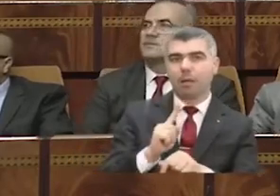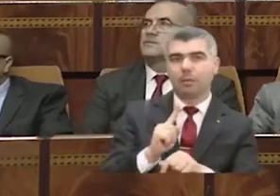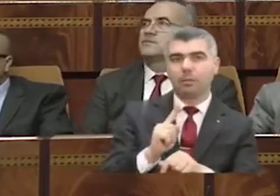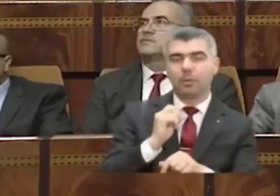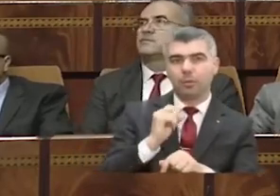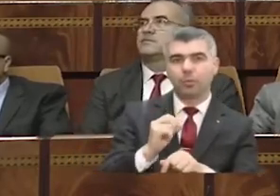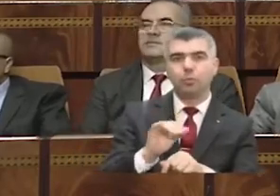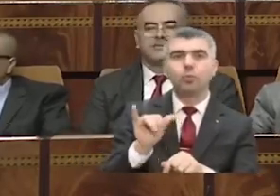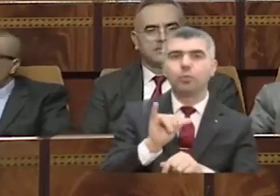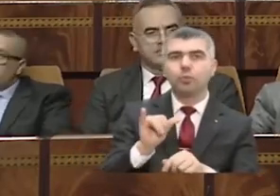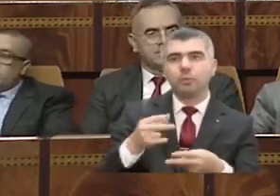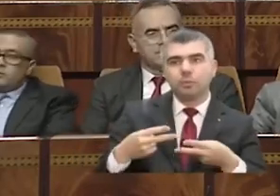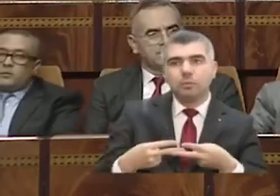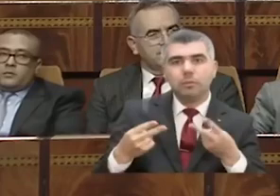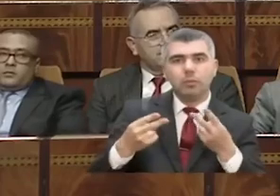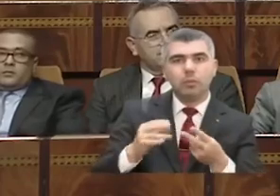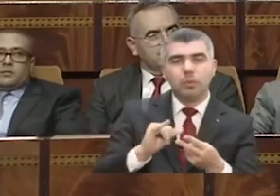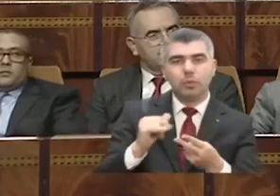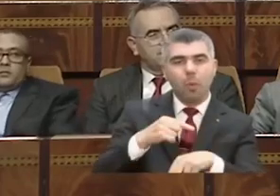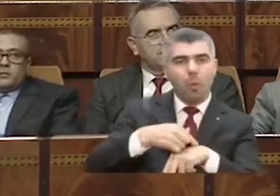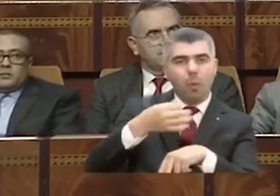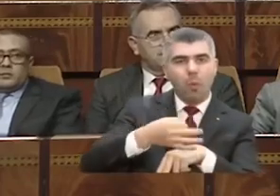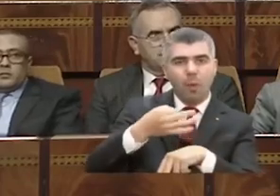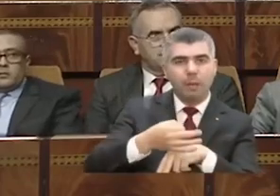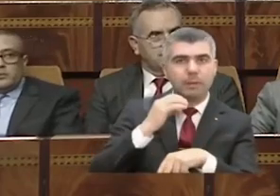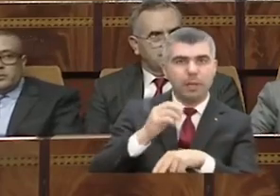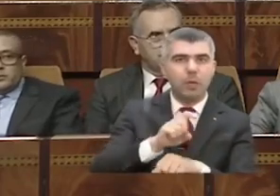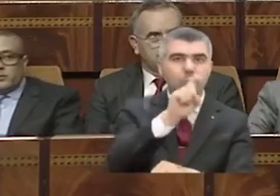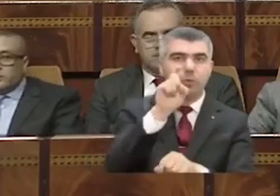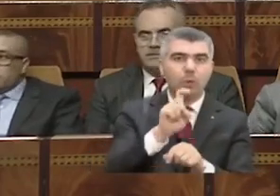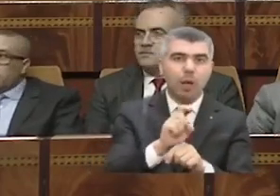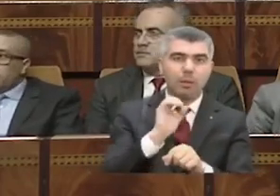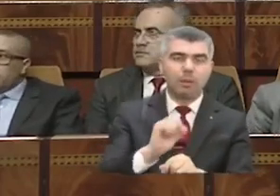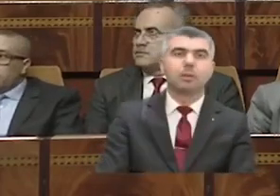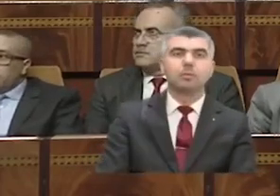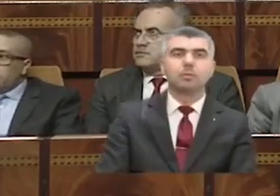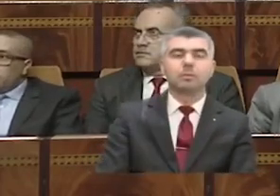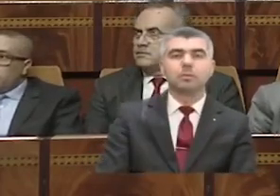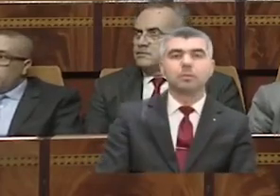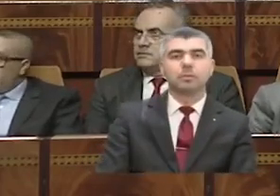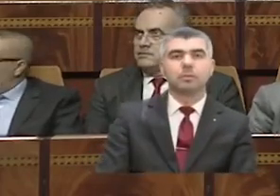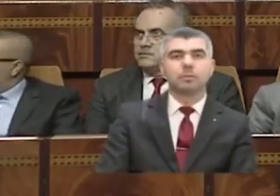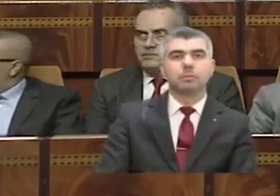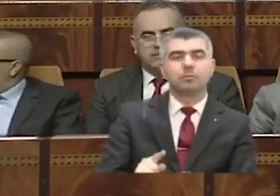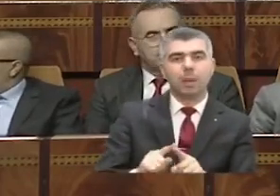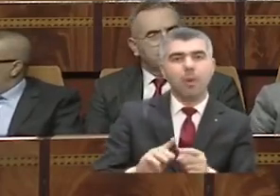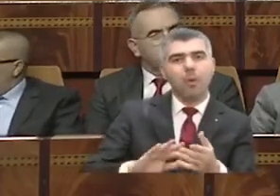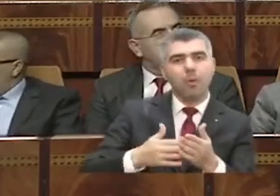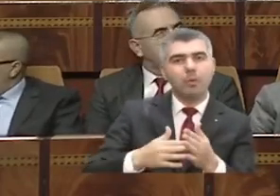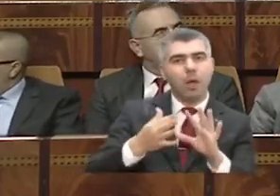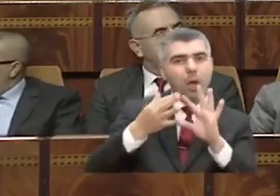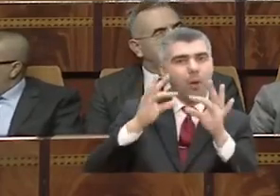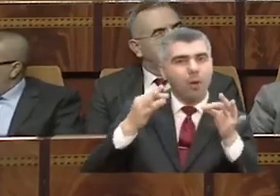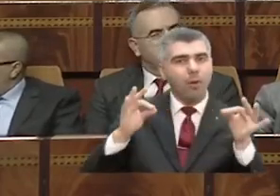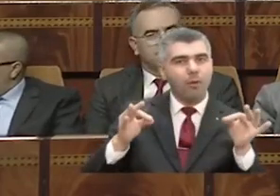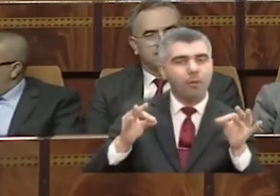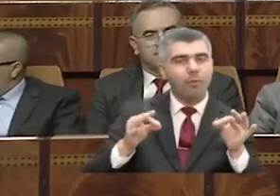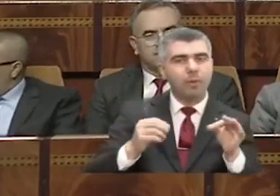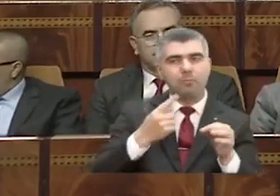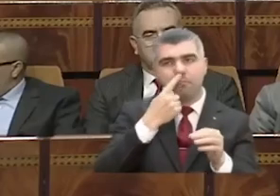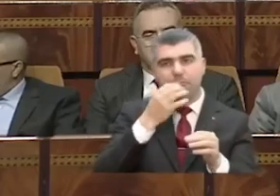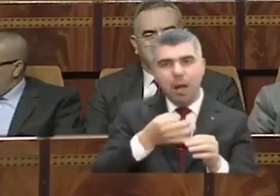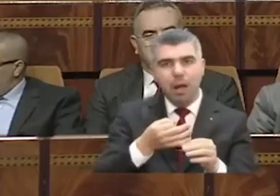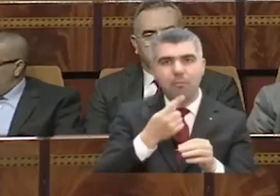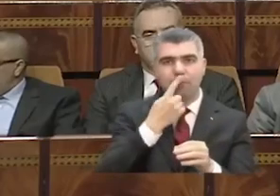عطات من تقالت، إذن كاين آجال فيما يخص وضع الأسئلة، وبالتالي لا يمكن شيء ندخلوا في هذه التفاصيل، هذه بغات ولا ما